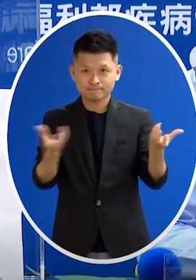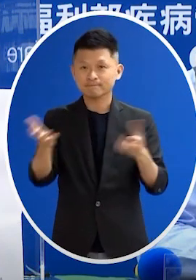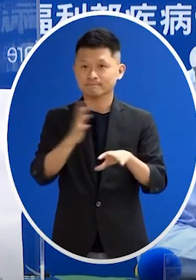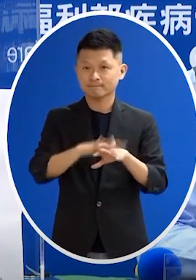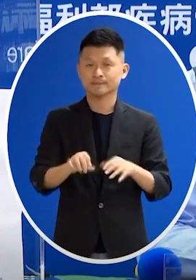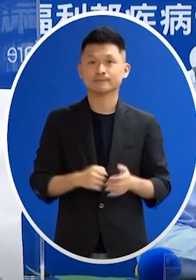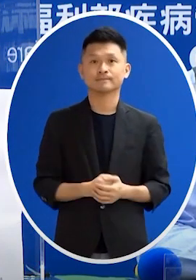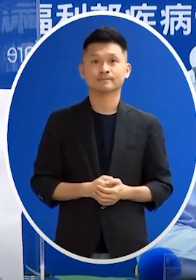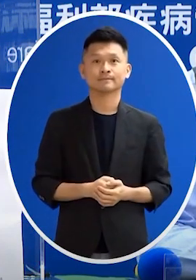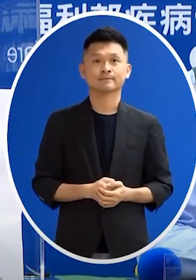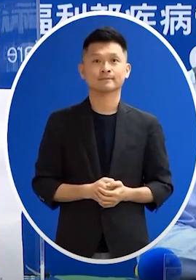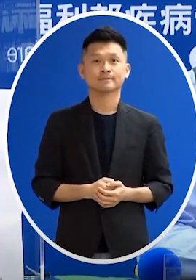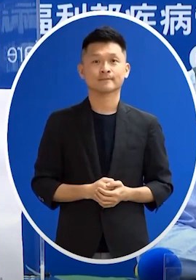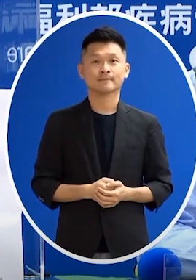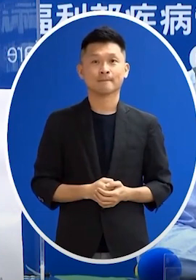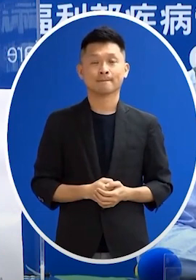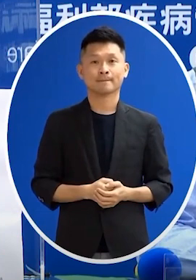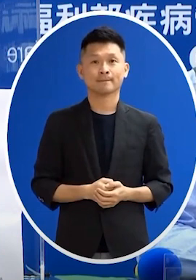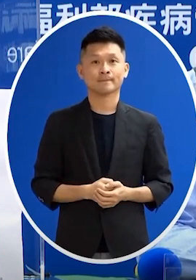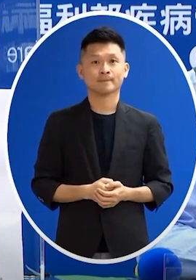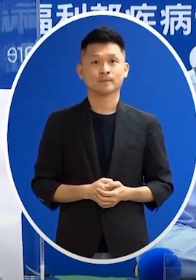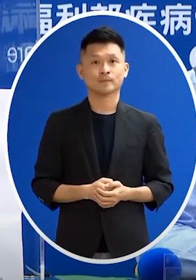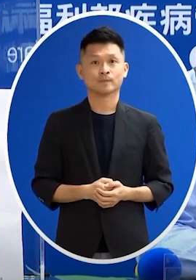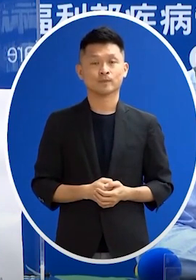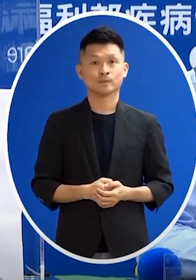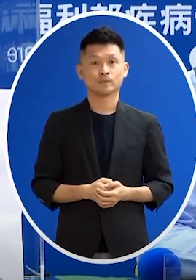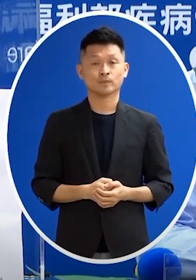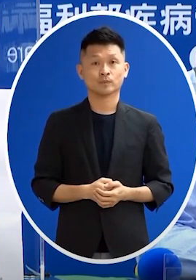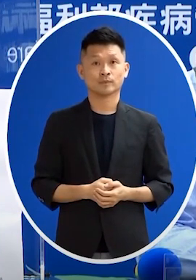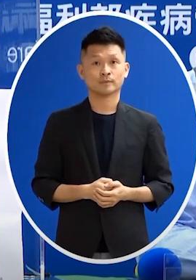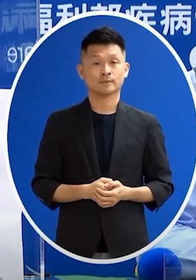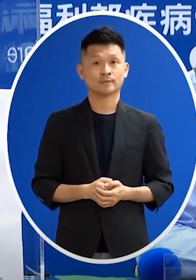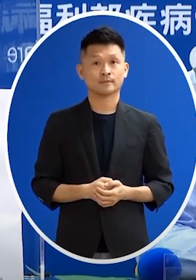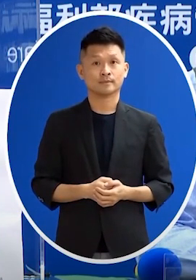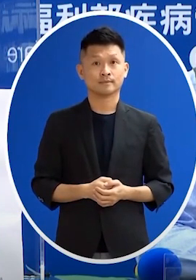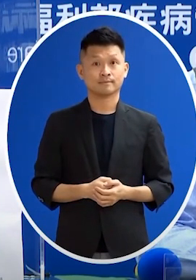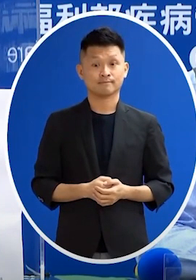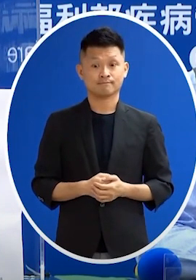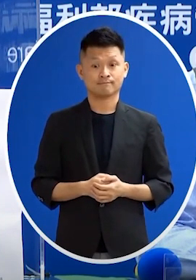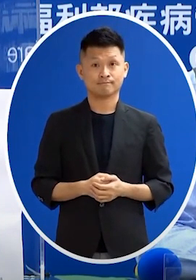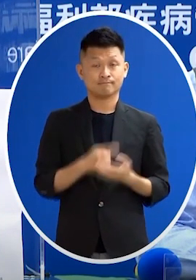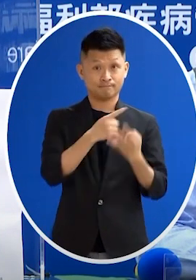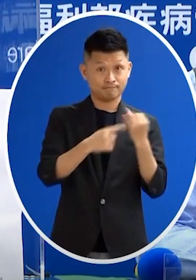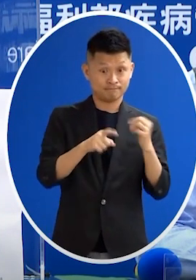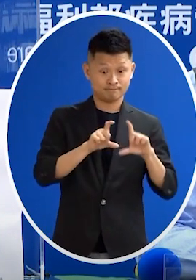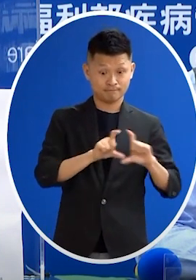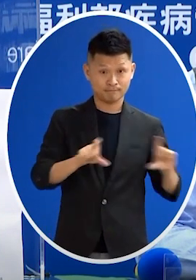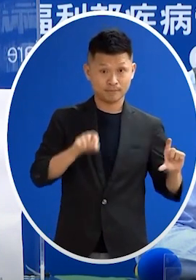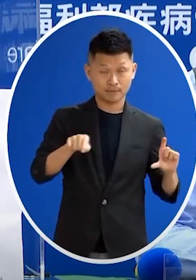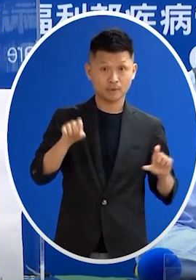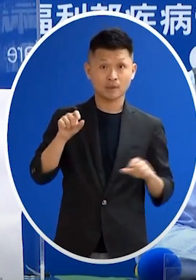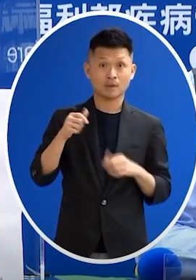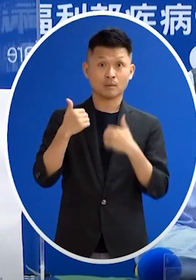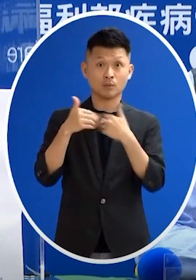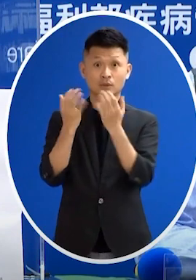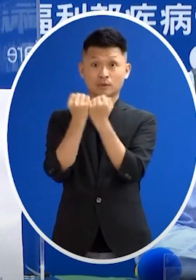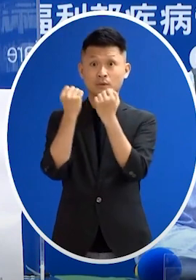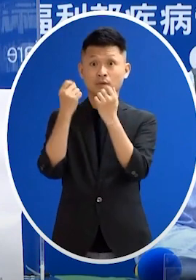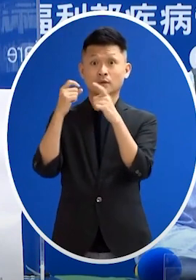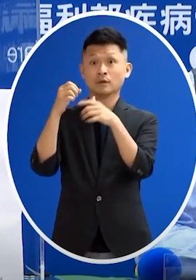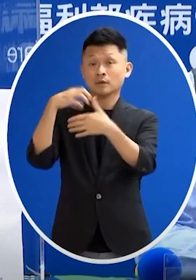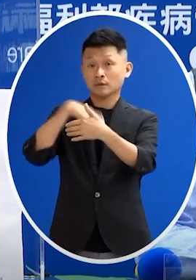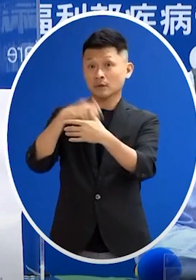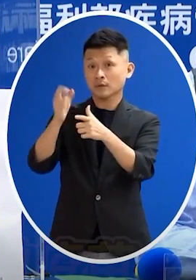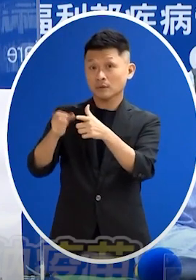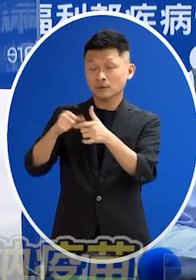另外呢，这个它主要我们这一部分是属于我们跟 Moderna 公司签署的505万剂，好，前